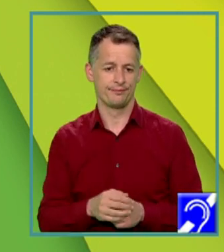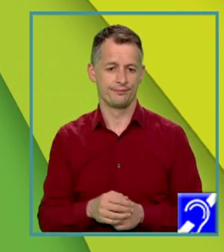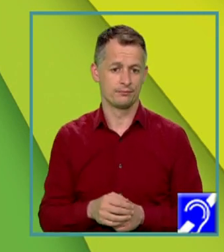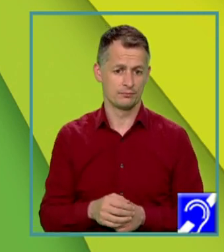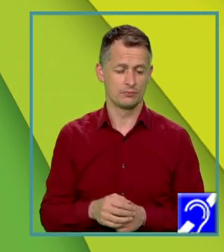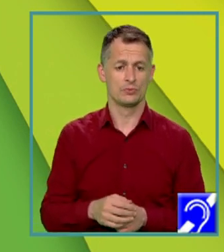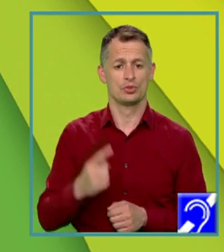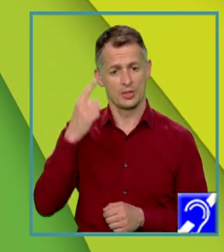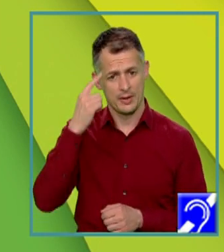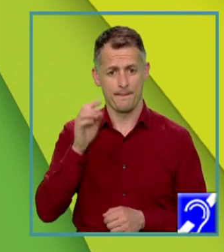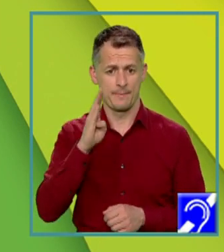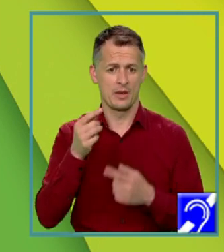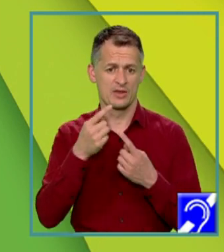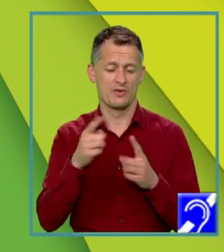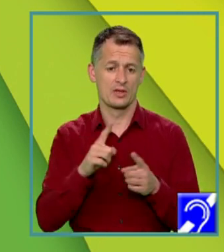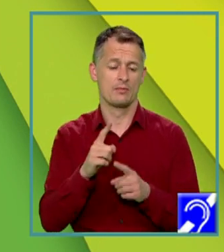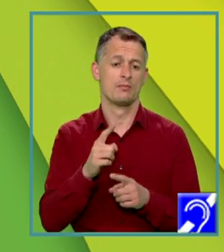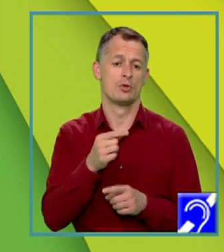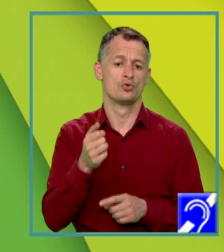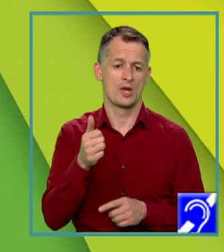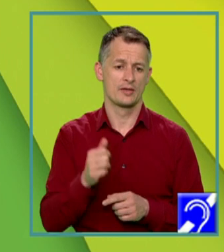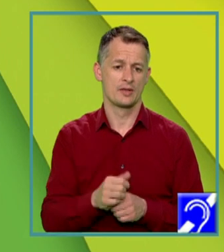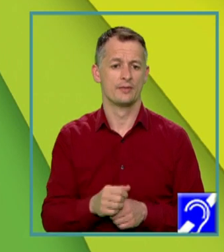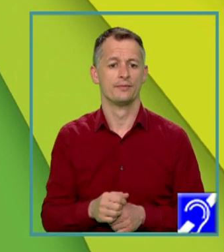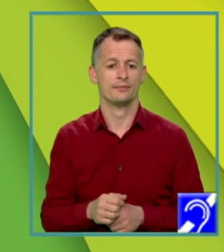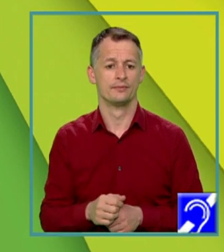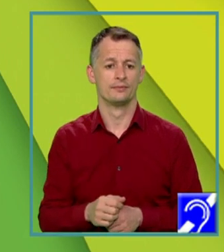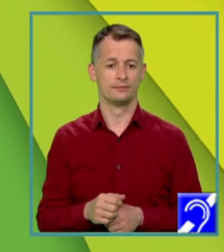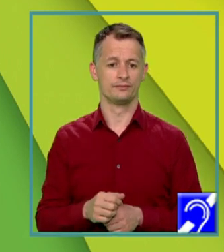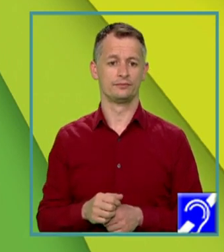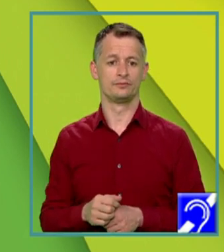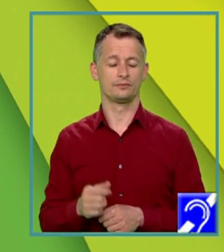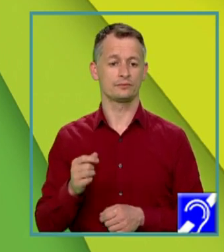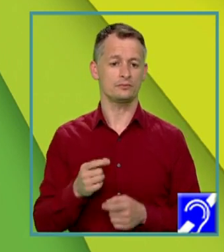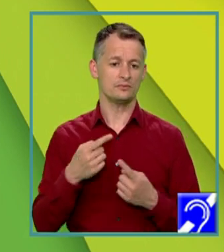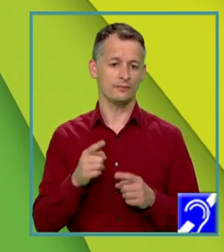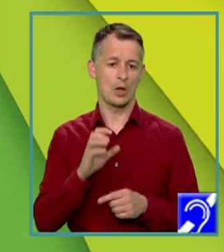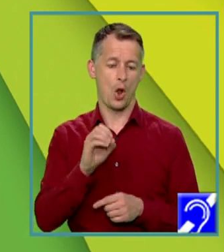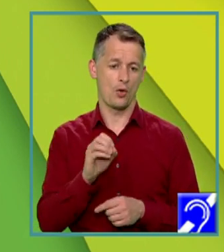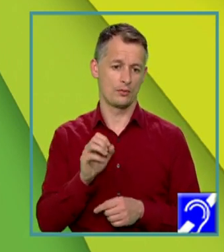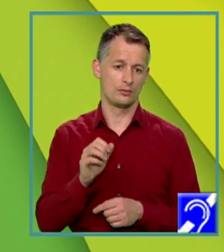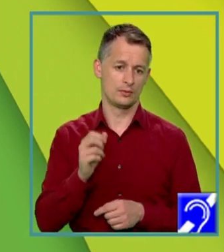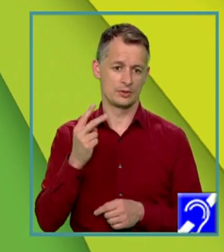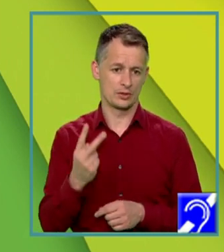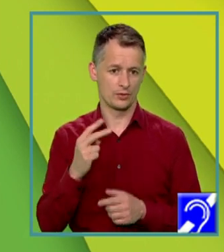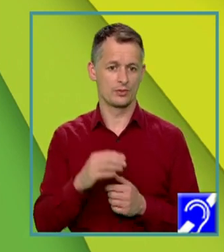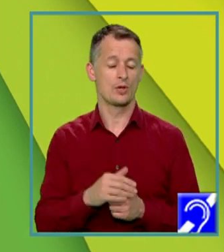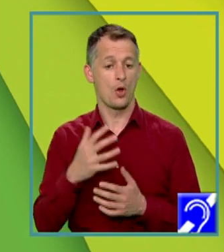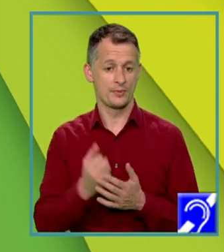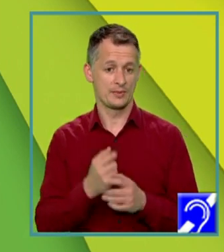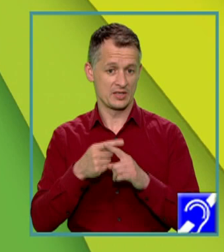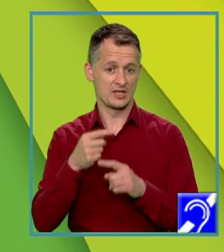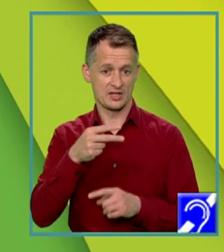suc este diferit de matricea nulă de ordinul 2 deoarece matricea este diferită de matricea B obținem